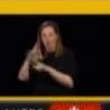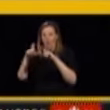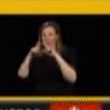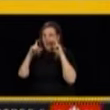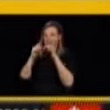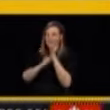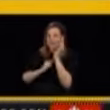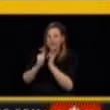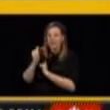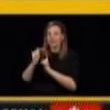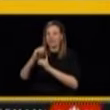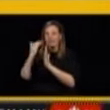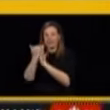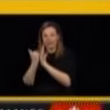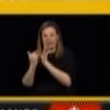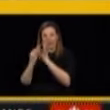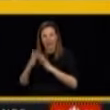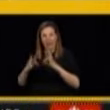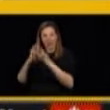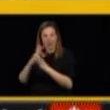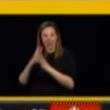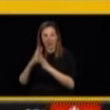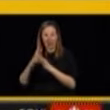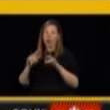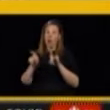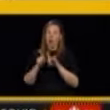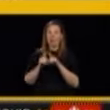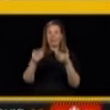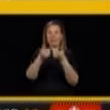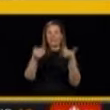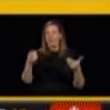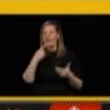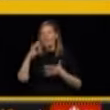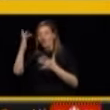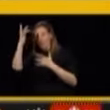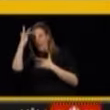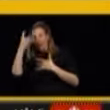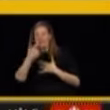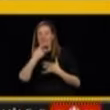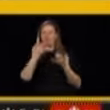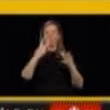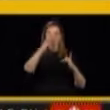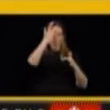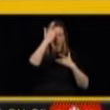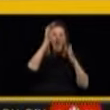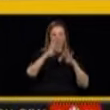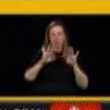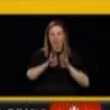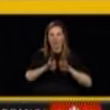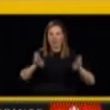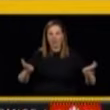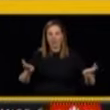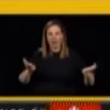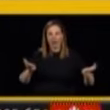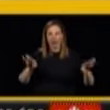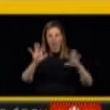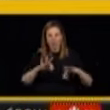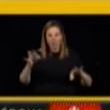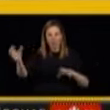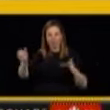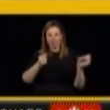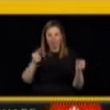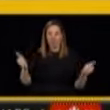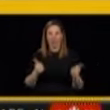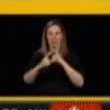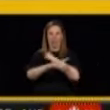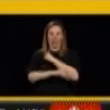les CHSLD en unités froides, unités chaudes et avoir suffisamment de personnel. Donc, on a besoin des médecins et